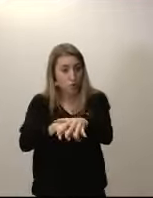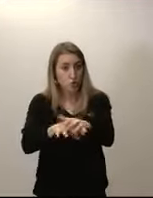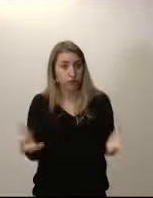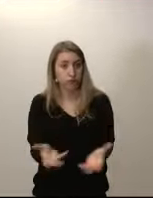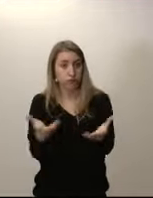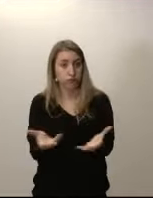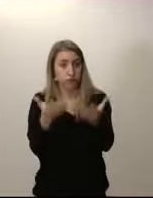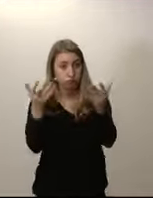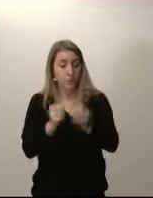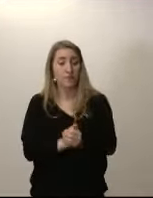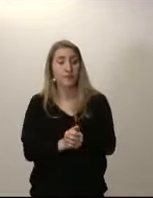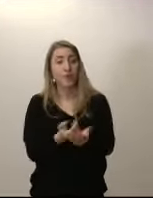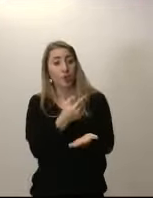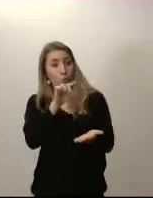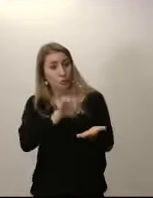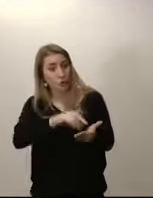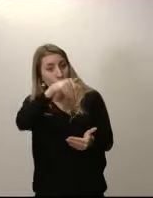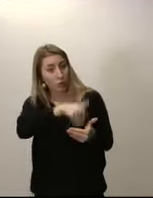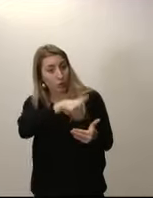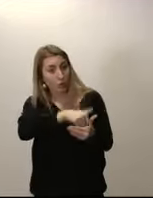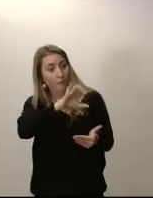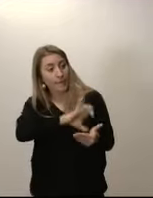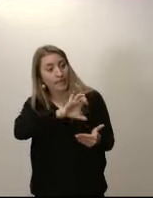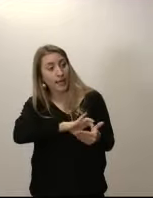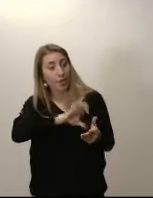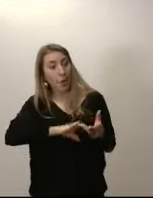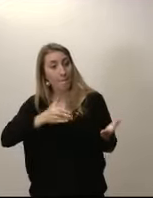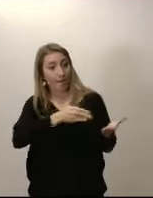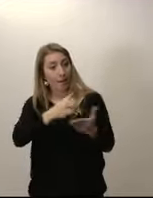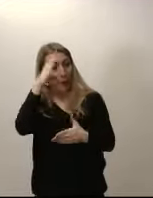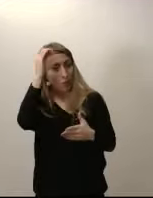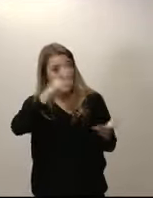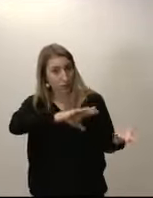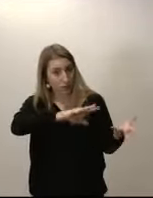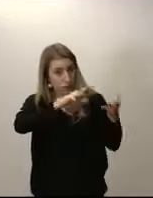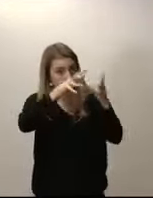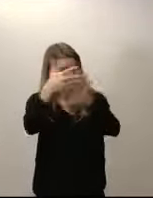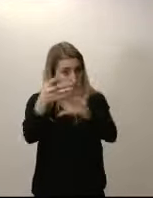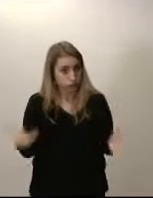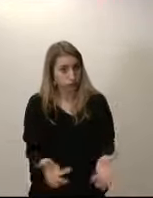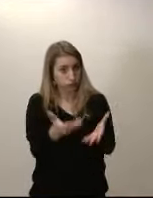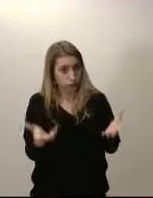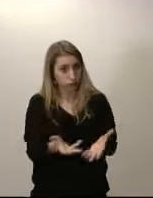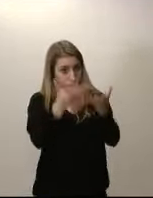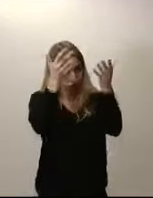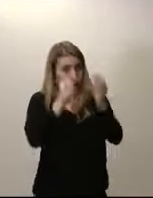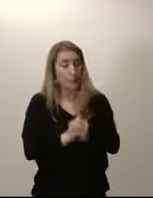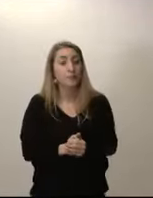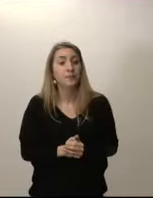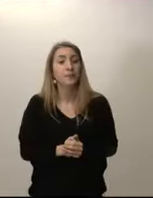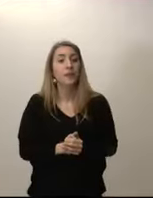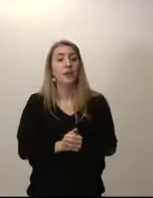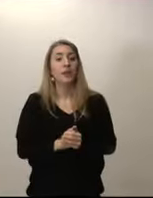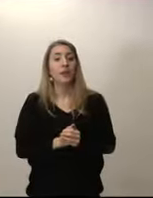budget absorbe donc les évolutions de carrière et continue de diminuer la masse salariale. La ville garde en 2016 de l'oxygène grâce à